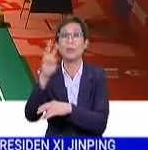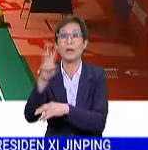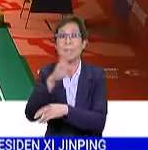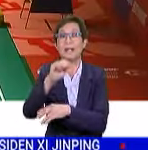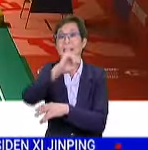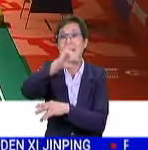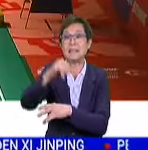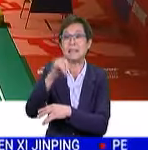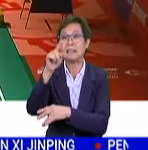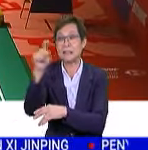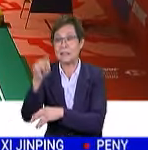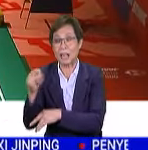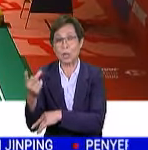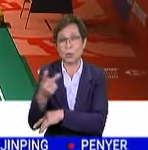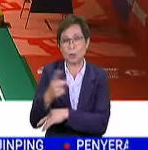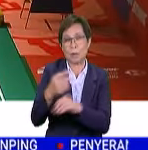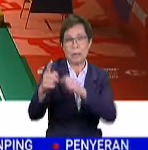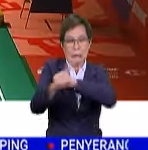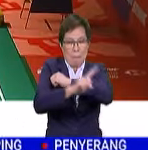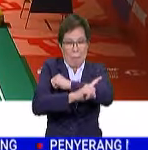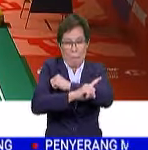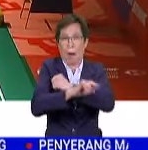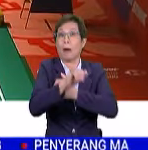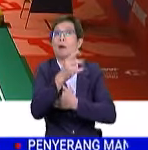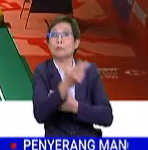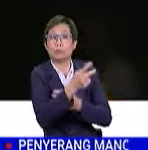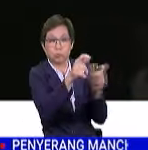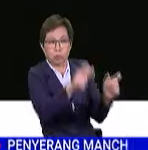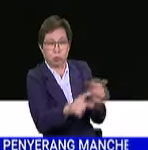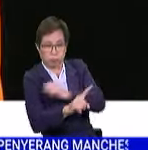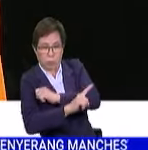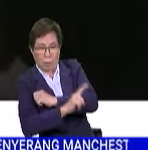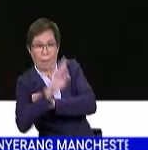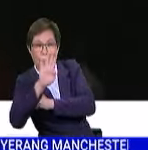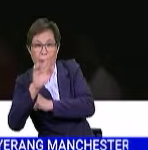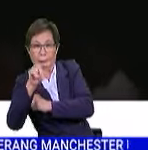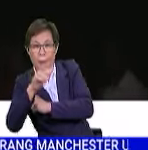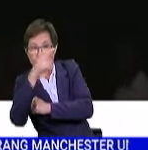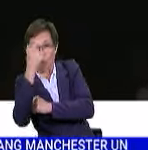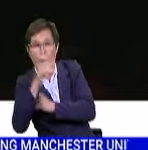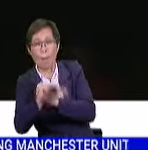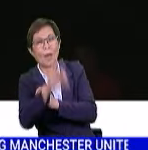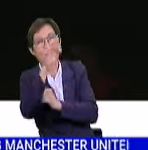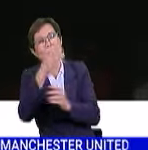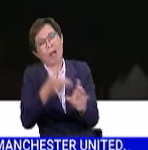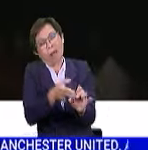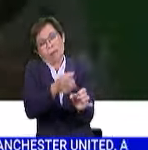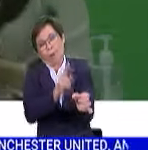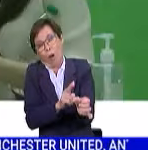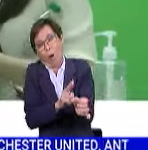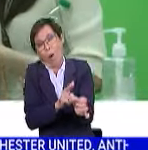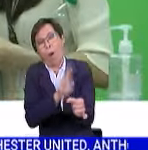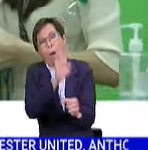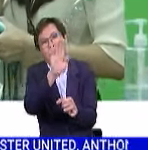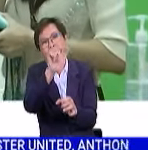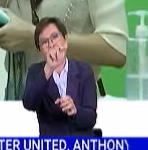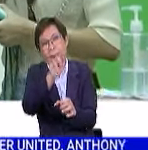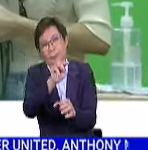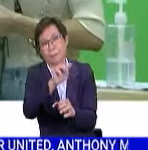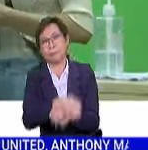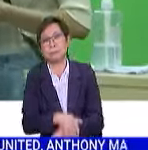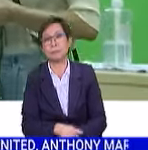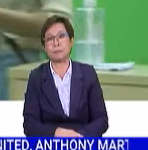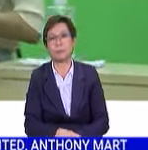Zijia masing-masing dikenakan tindakan tersebut oleh BAM selepas memilih meninggalkan bandan induk